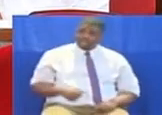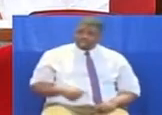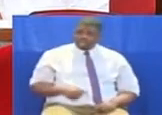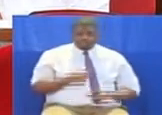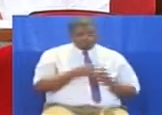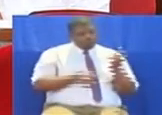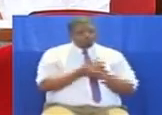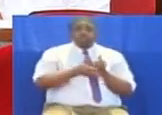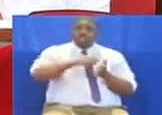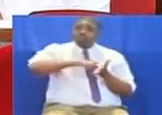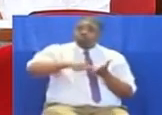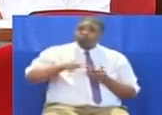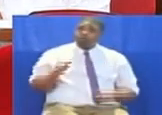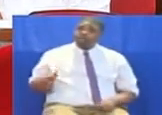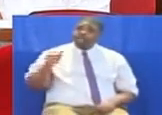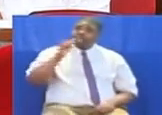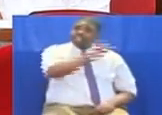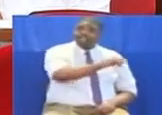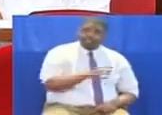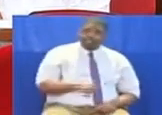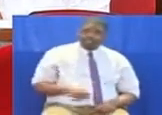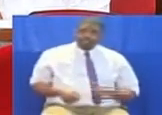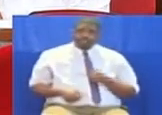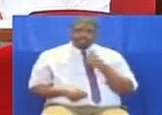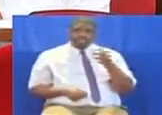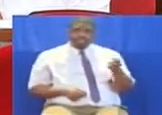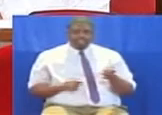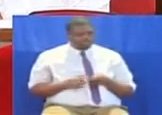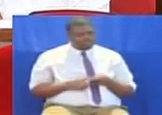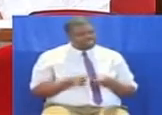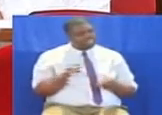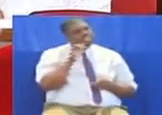ndege. Tukasema ndege gani watu wanataka maji?